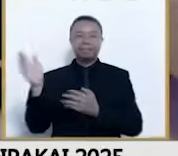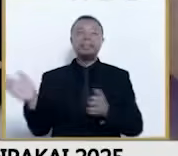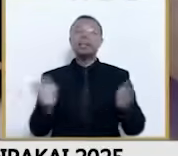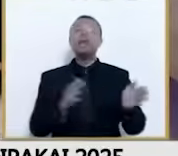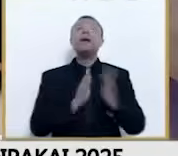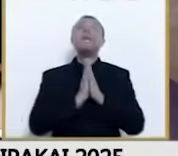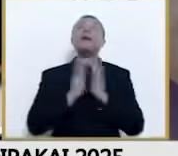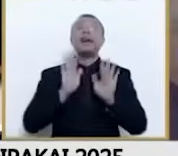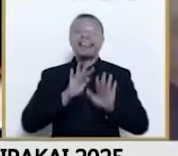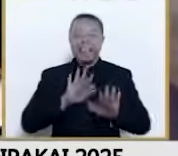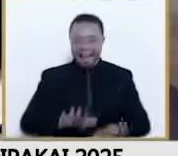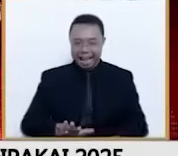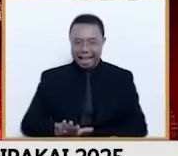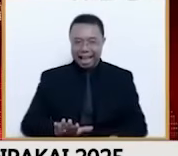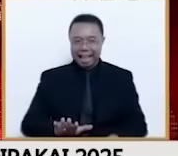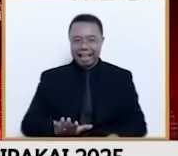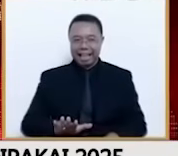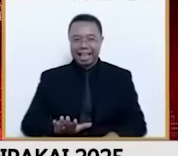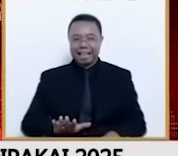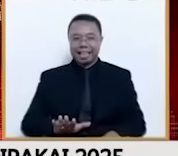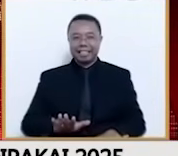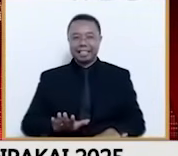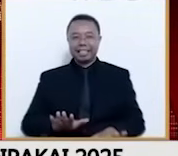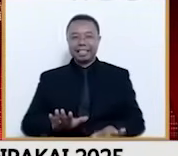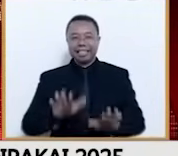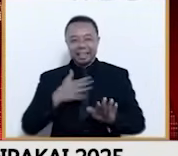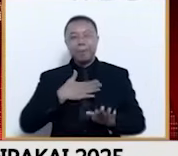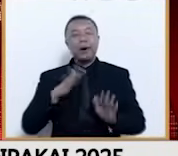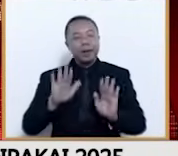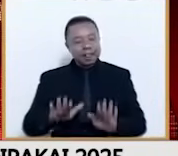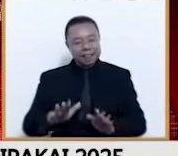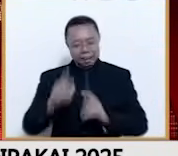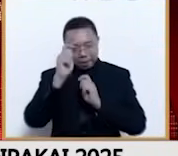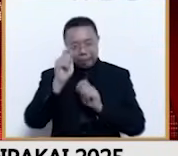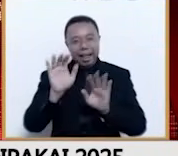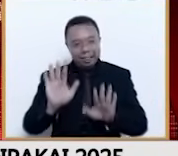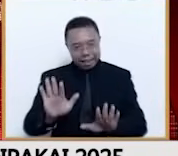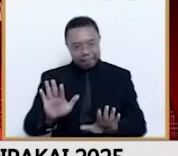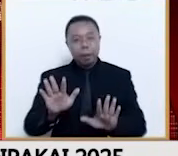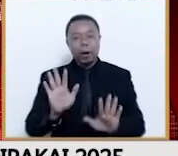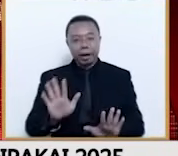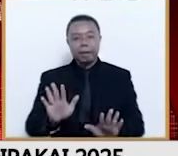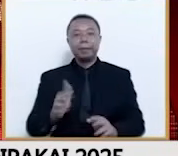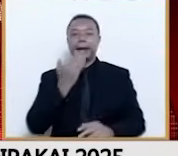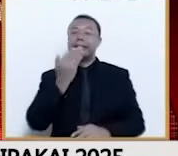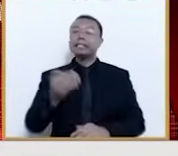Kami mohon tenang terlebih dahulu. Mohon tertib. Terima kasih.